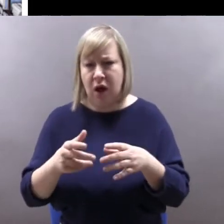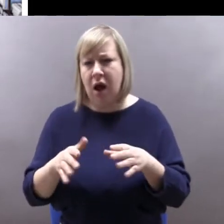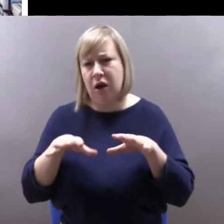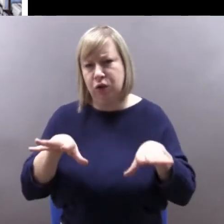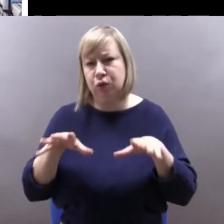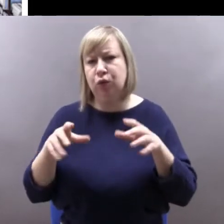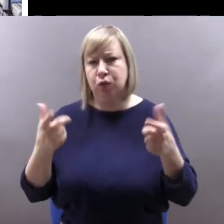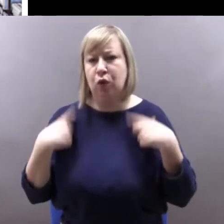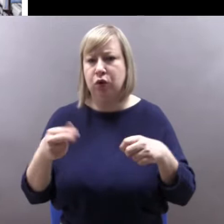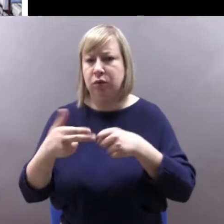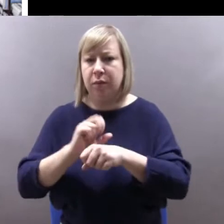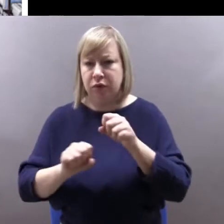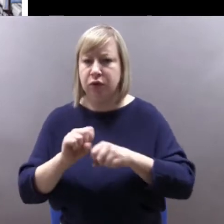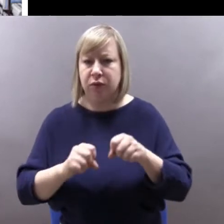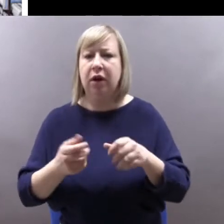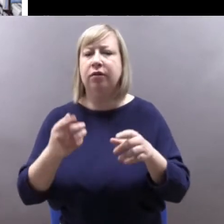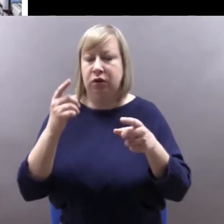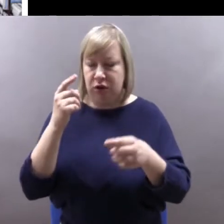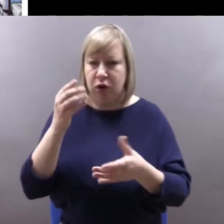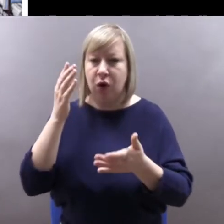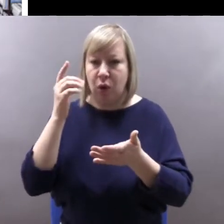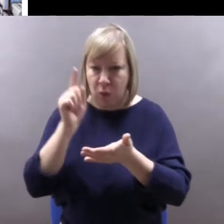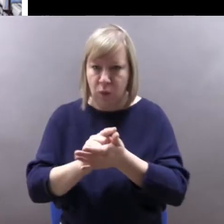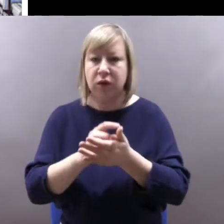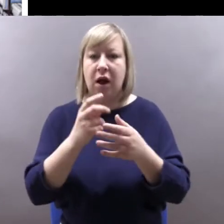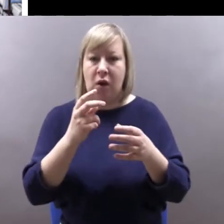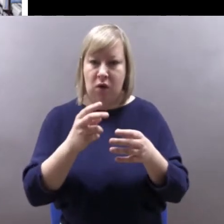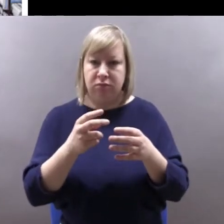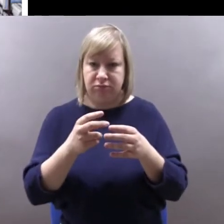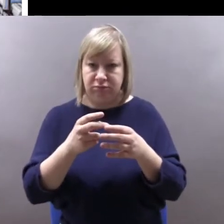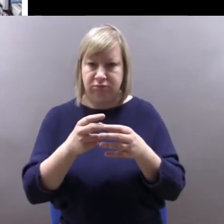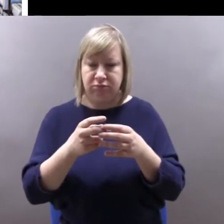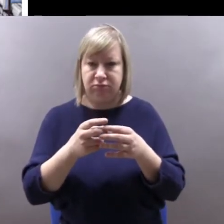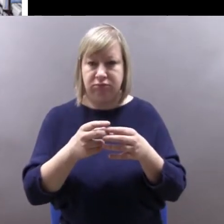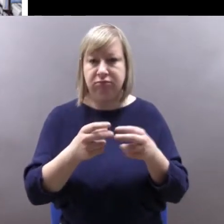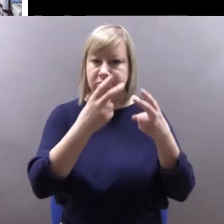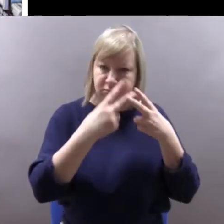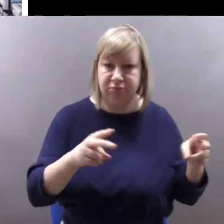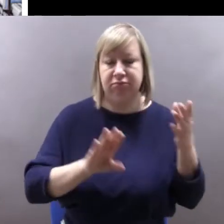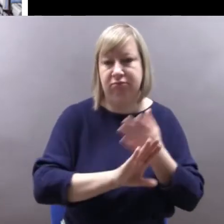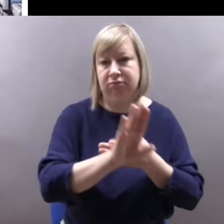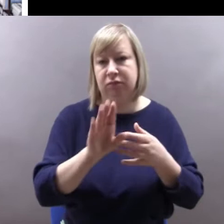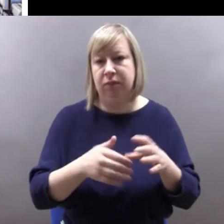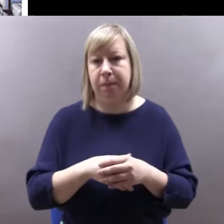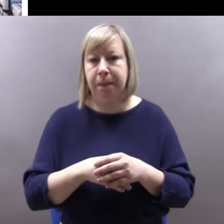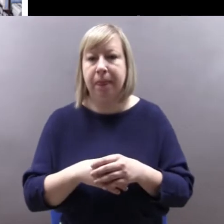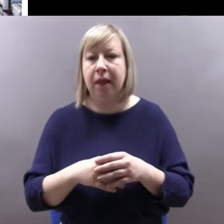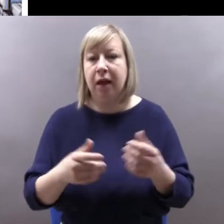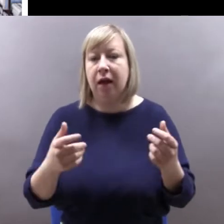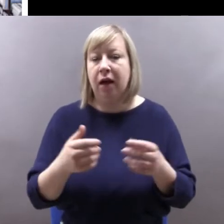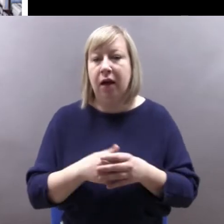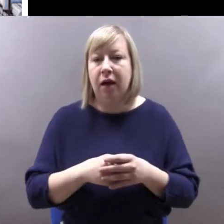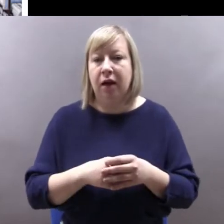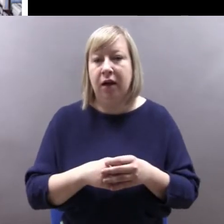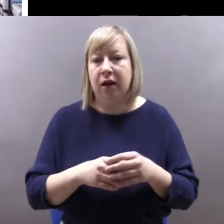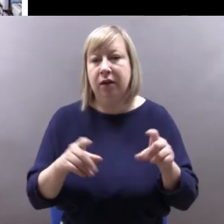swoimi odczuciami, komentarzami na temat, jak to zostało zrobione, co by można było poprawić. Ja te wszystkie informacje